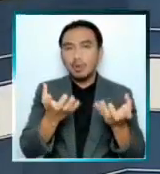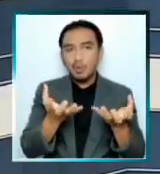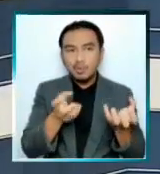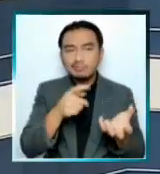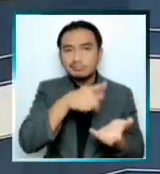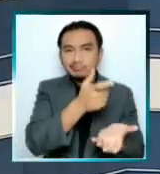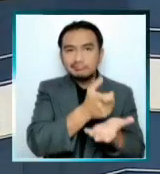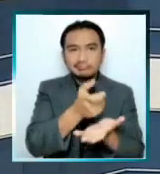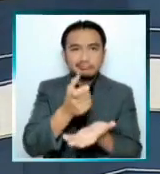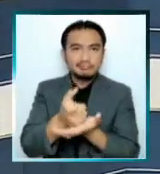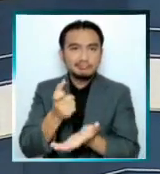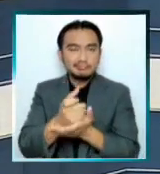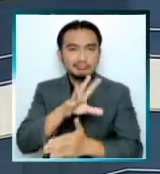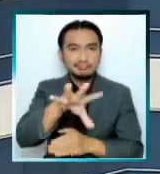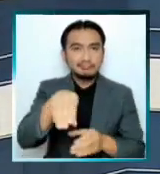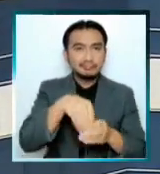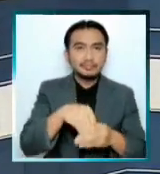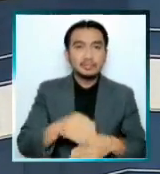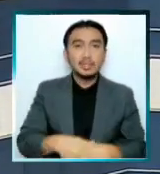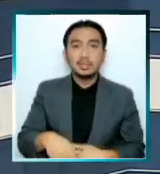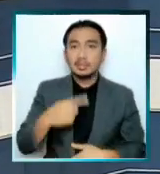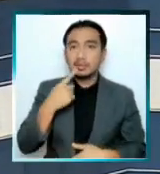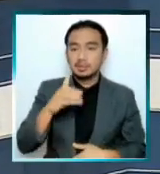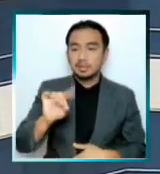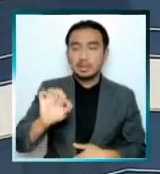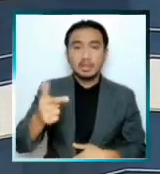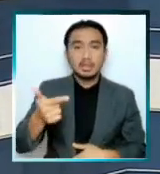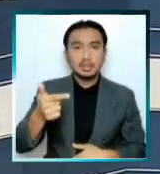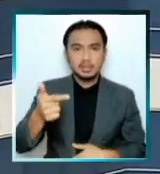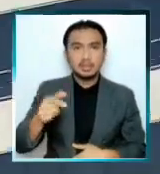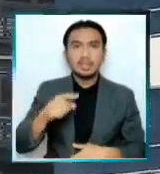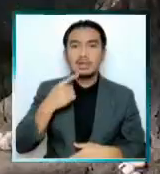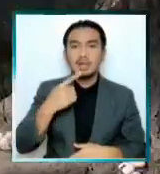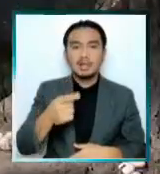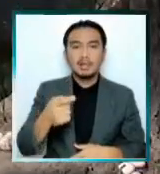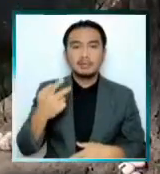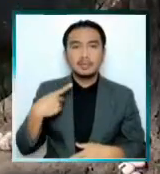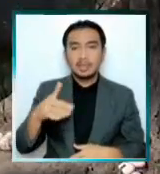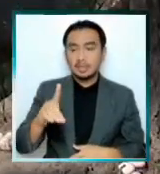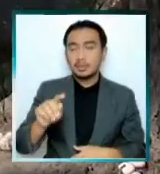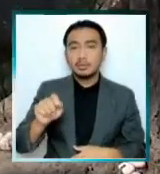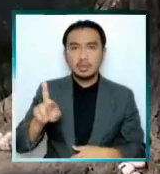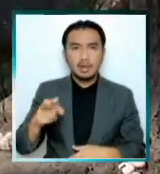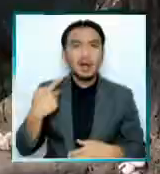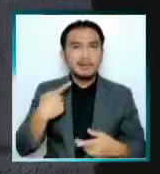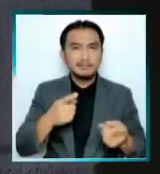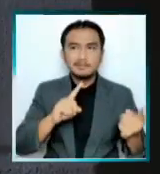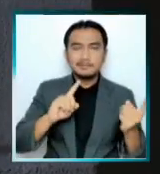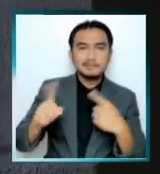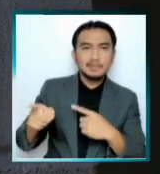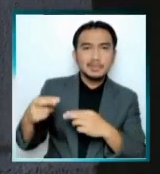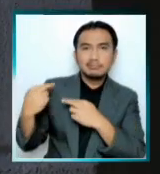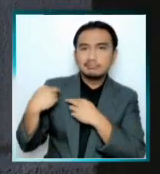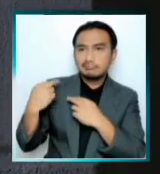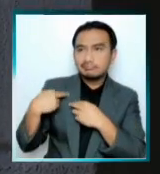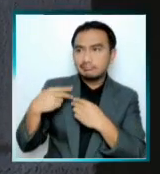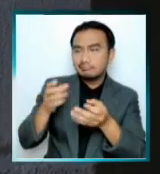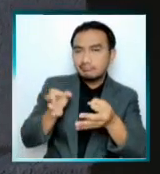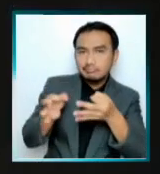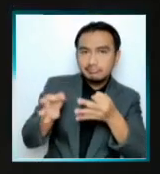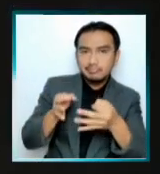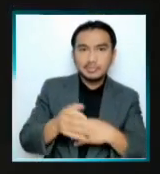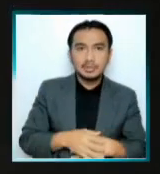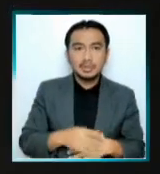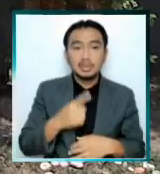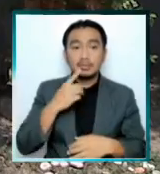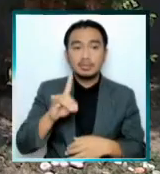ng DILG, ang DOTR daw ang makakasagot niyan. Sagot naman ng DOTR, sakop ng DILG ang